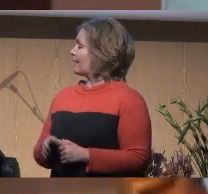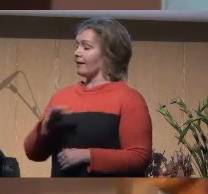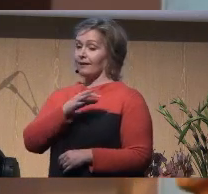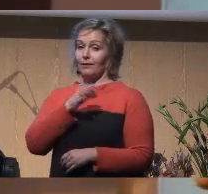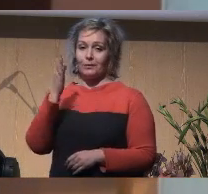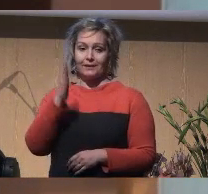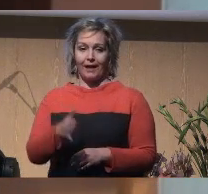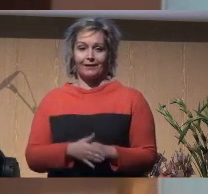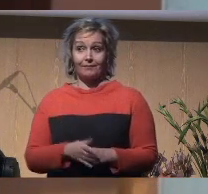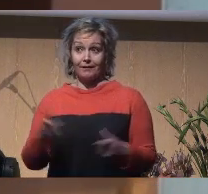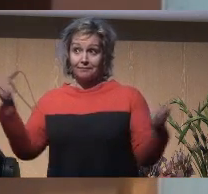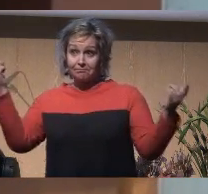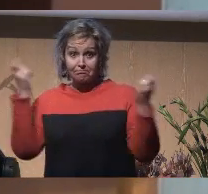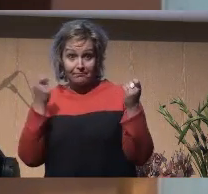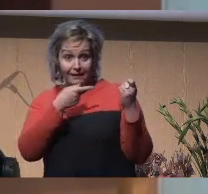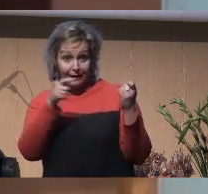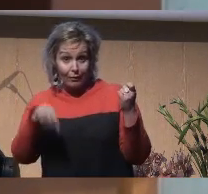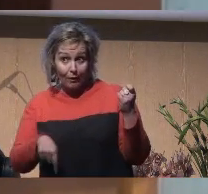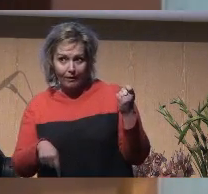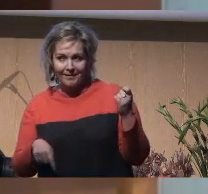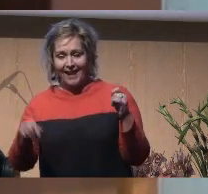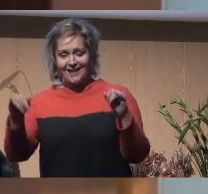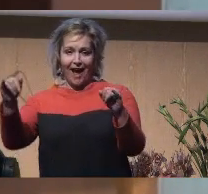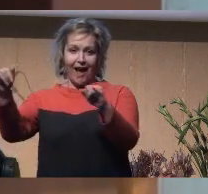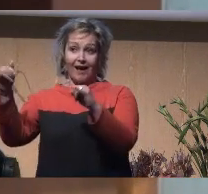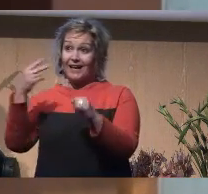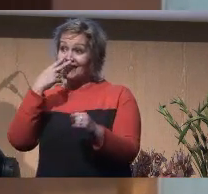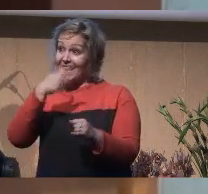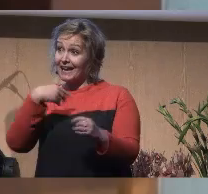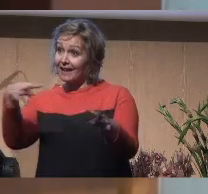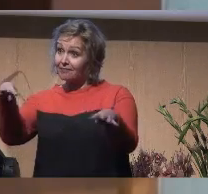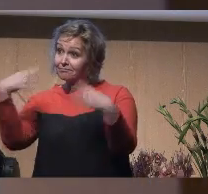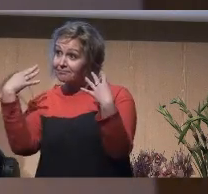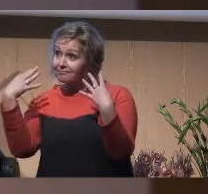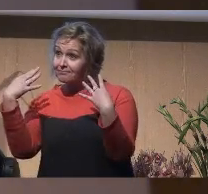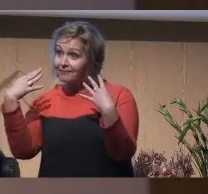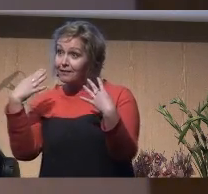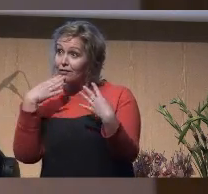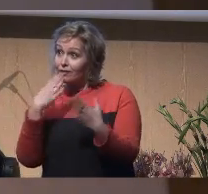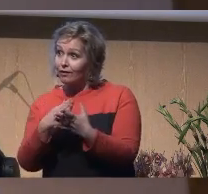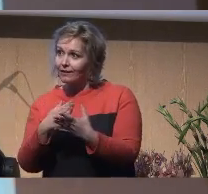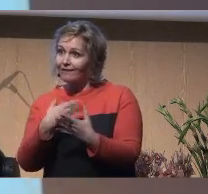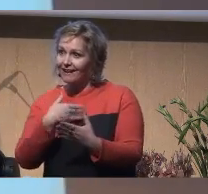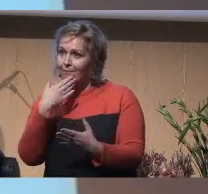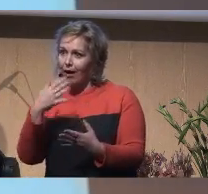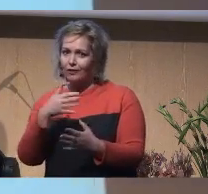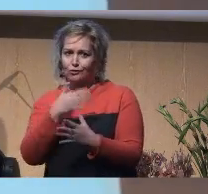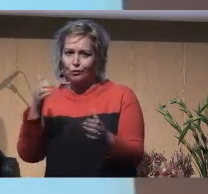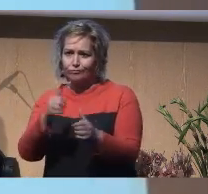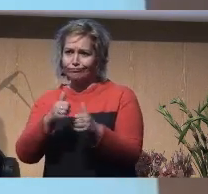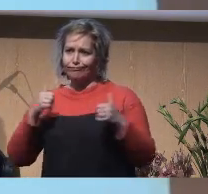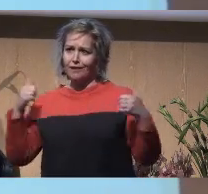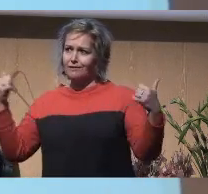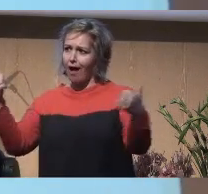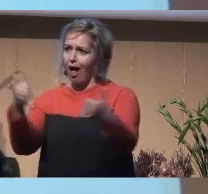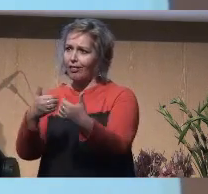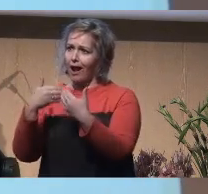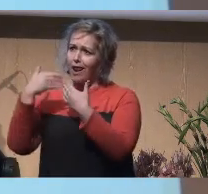Tusen takk. Hører dere meg godt? Ser dere meg godt? Ganske bra. Det en stor sal.